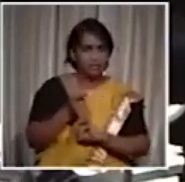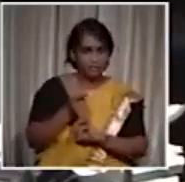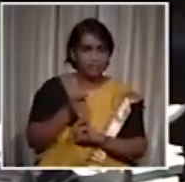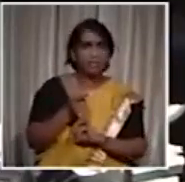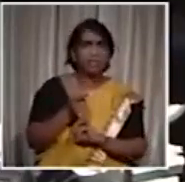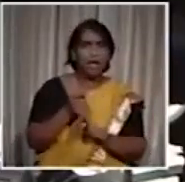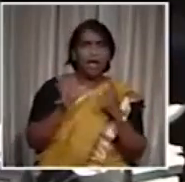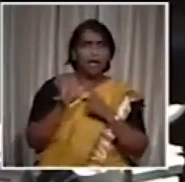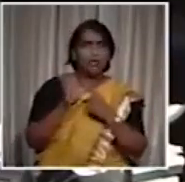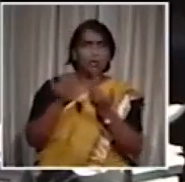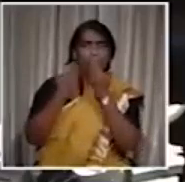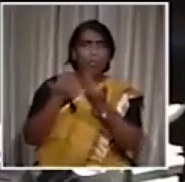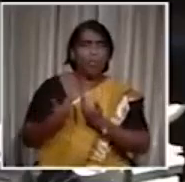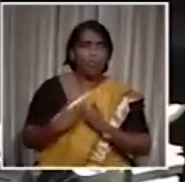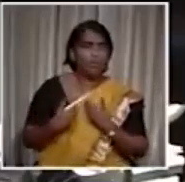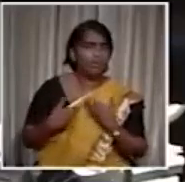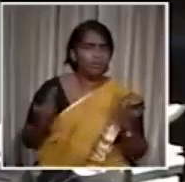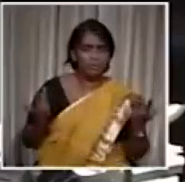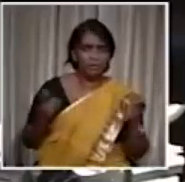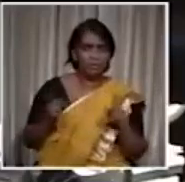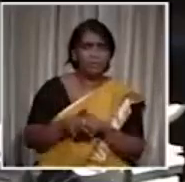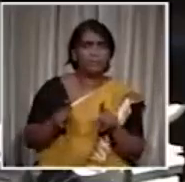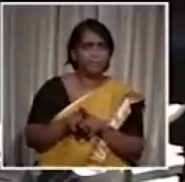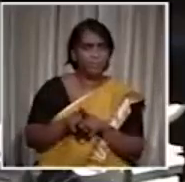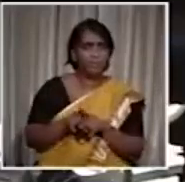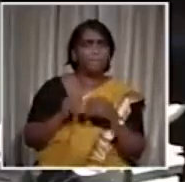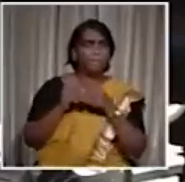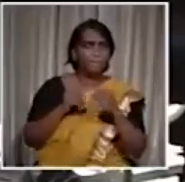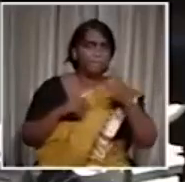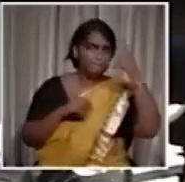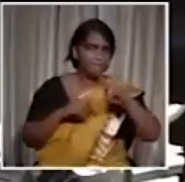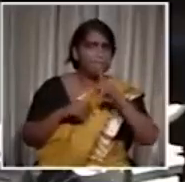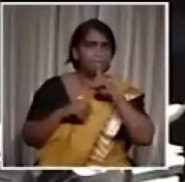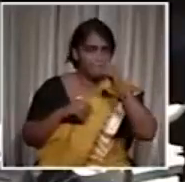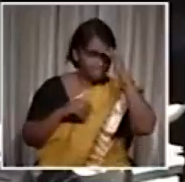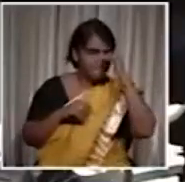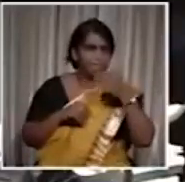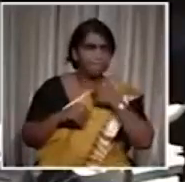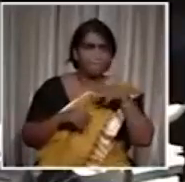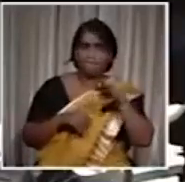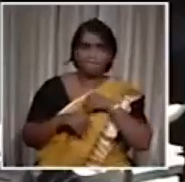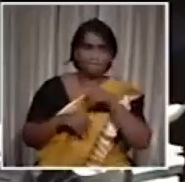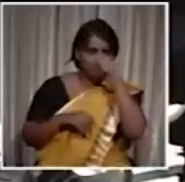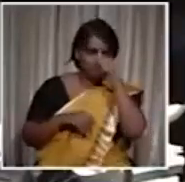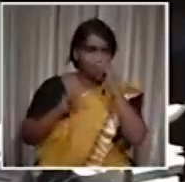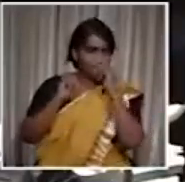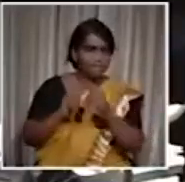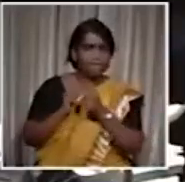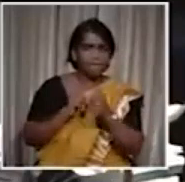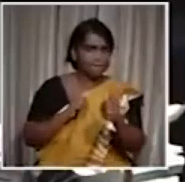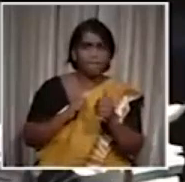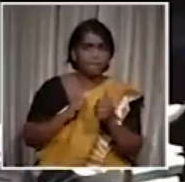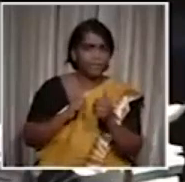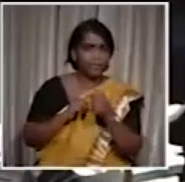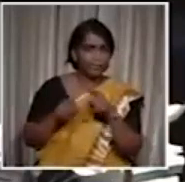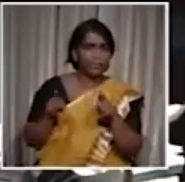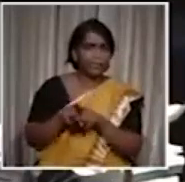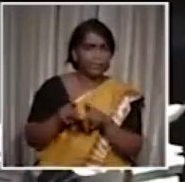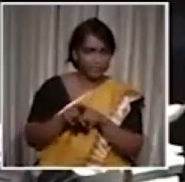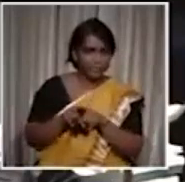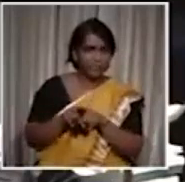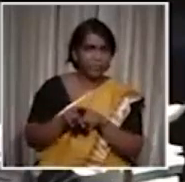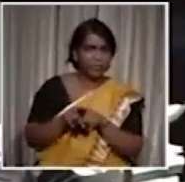දෙකක කාලයක් තිස්සේ ලබා ගන්න උපදේශක කවරේද? ඒ නිසා ගරු නියෝජ්‍ය කතානායකතුමනි, මා පිළිගන්නේ එතුමා වංචා දූෂණ නාස්ති පිළිබඳව ඔය පුටුවේ